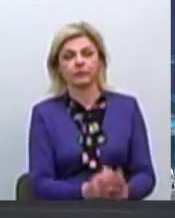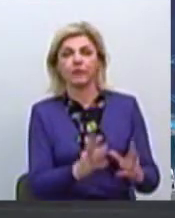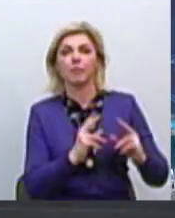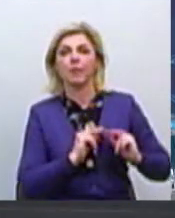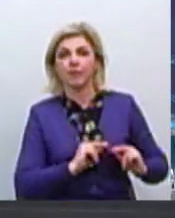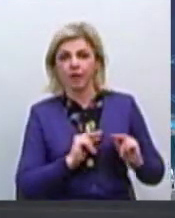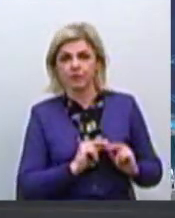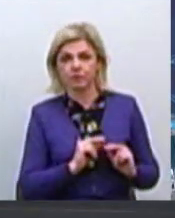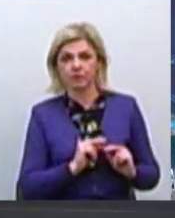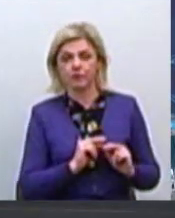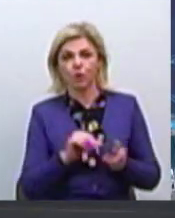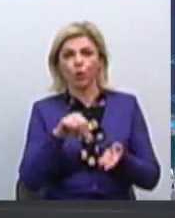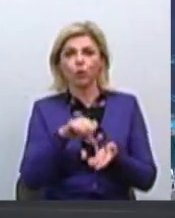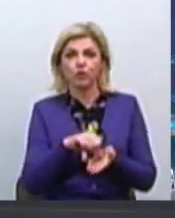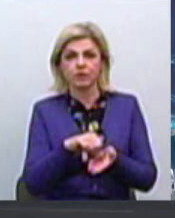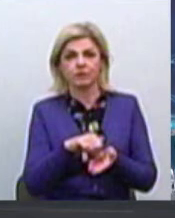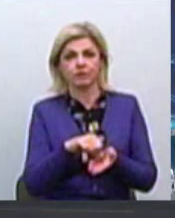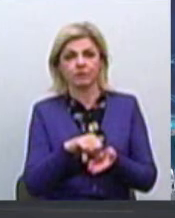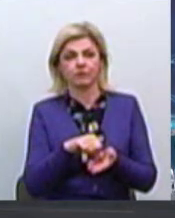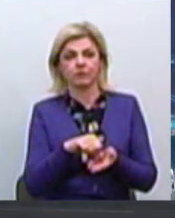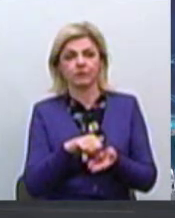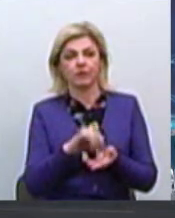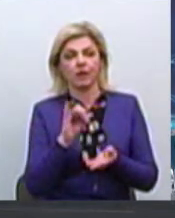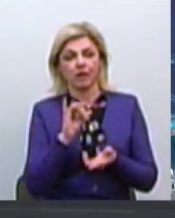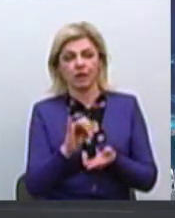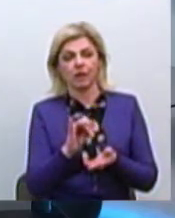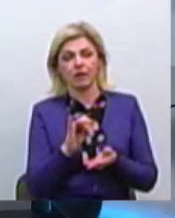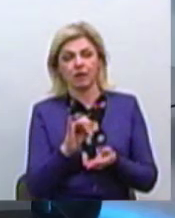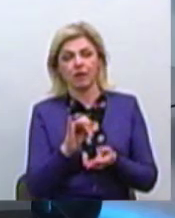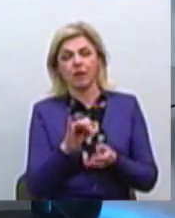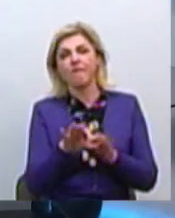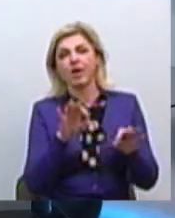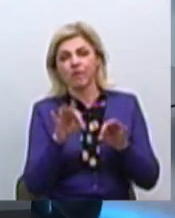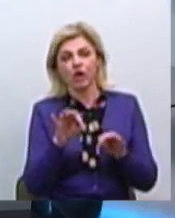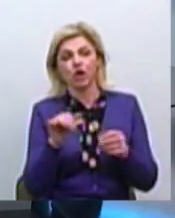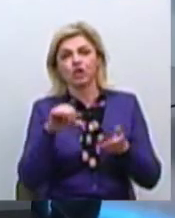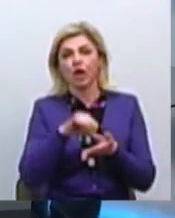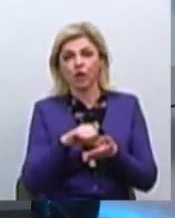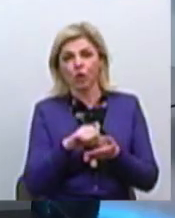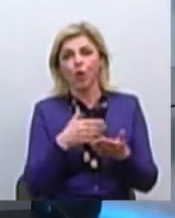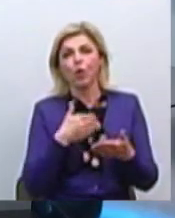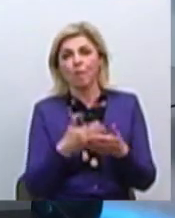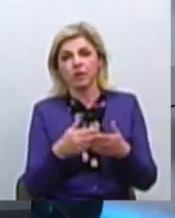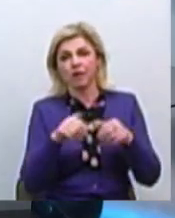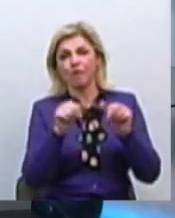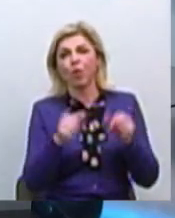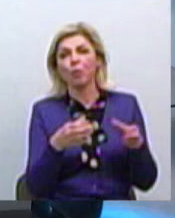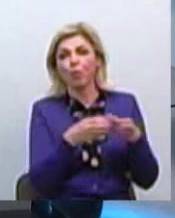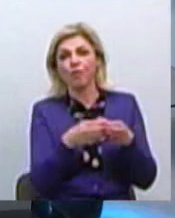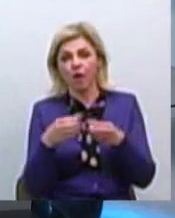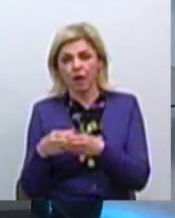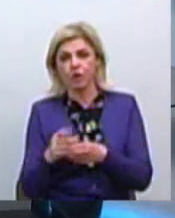співпраці, участь та обов'язки членів громадських формувань, які будуть